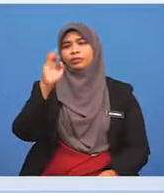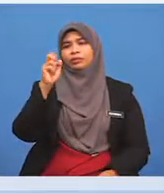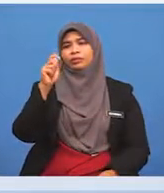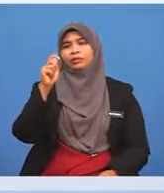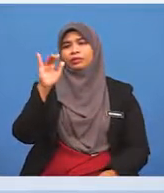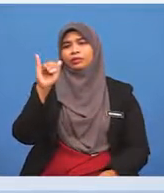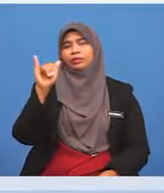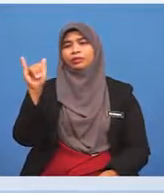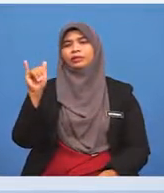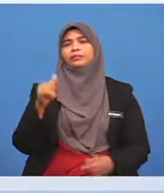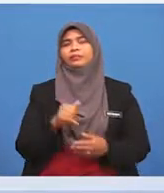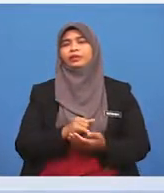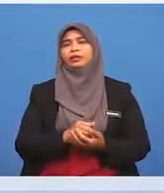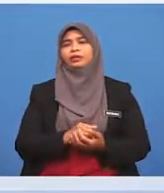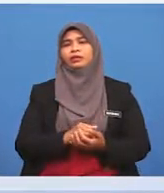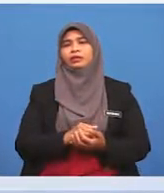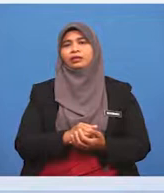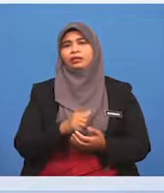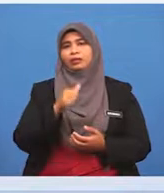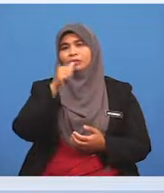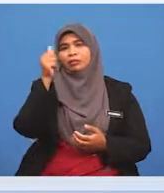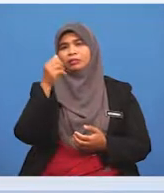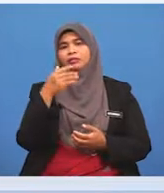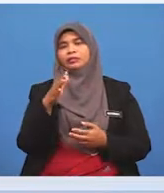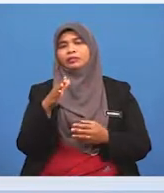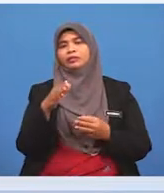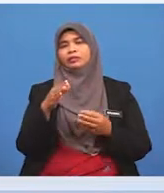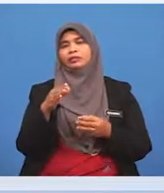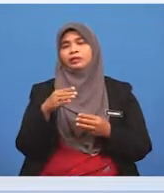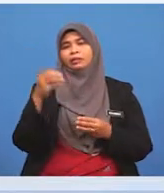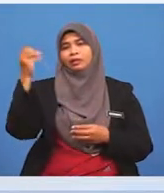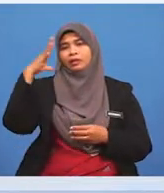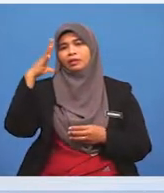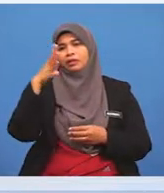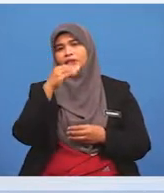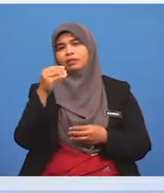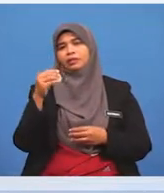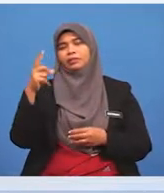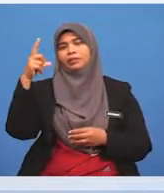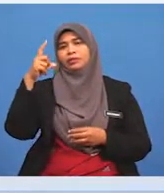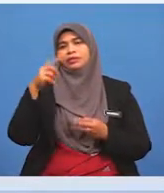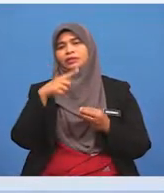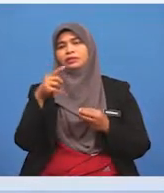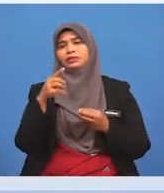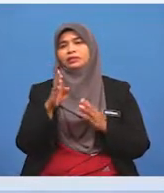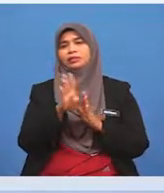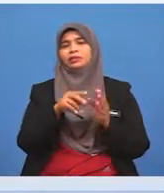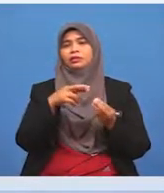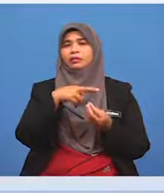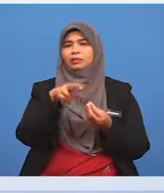berputar mengikut orbitnya dan tidak statik. Seperti ayat 33 surah